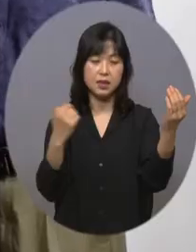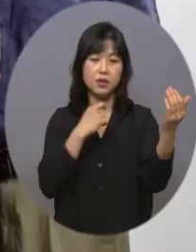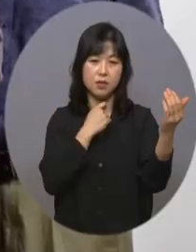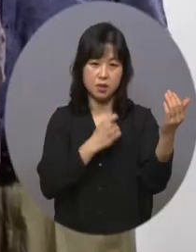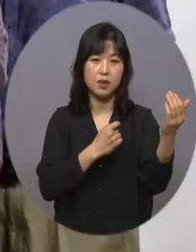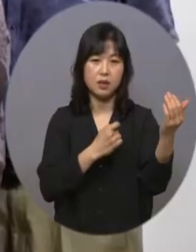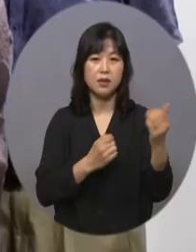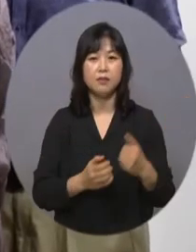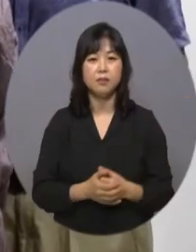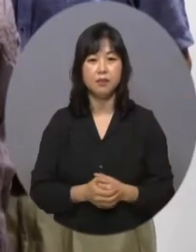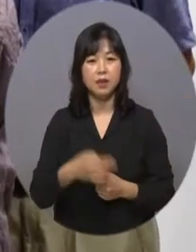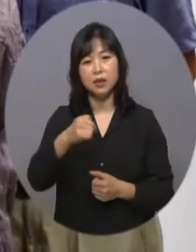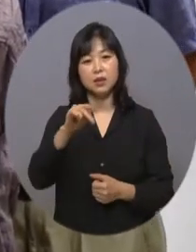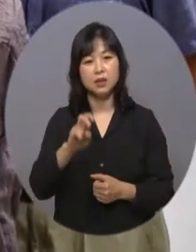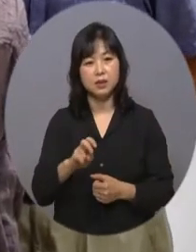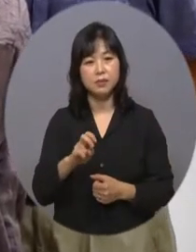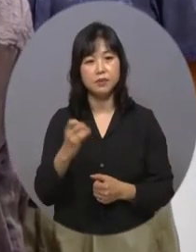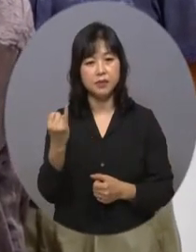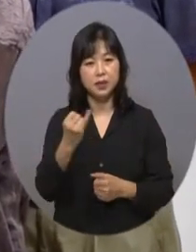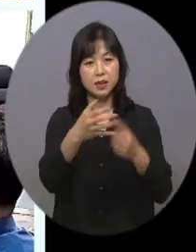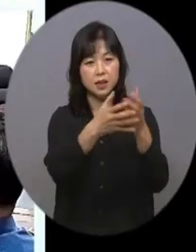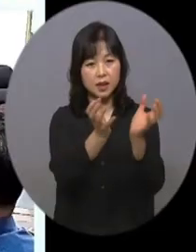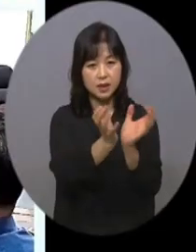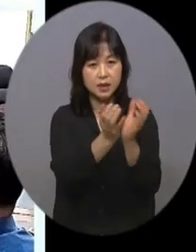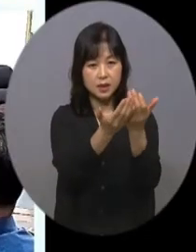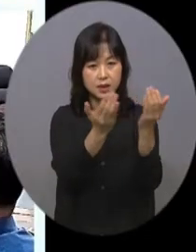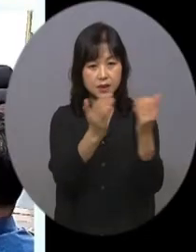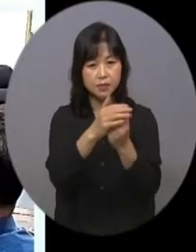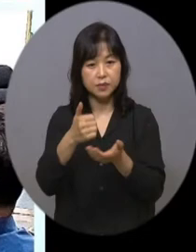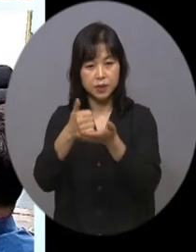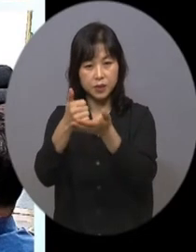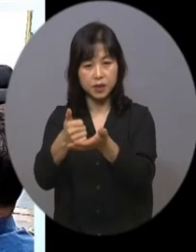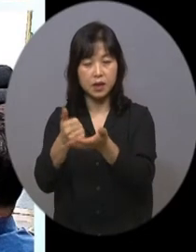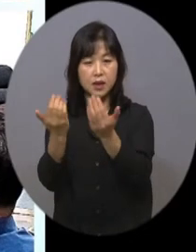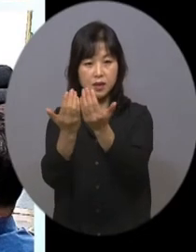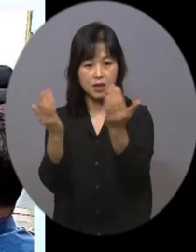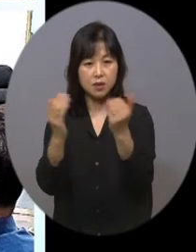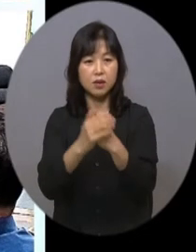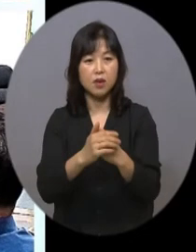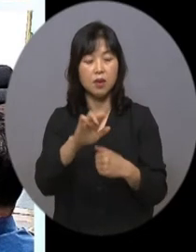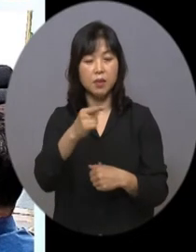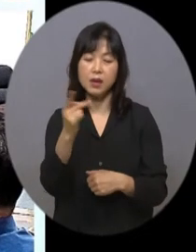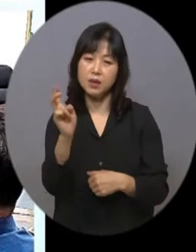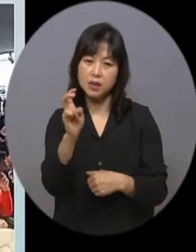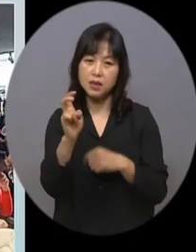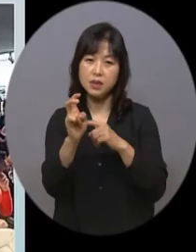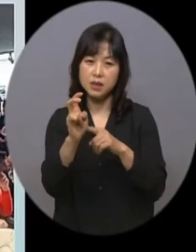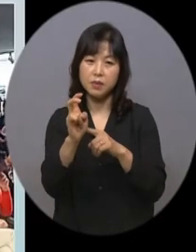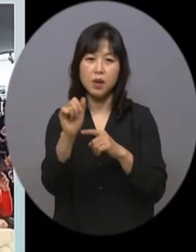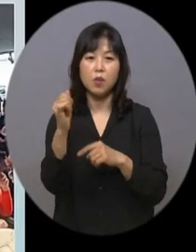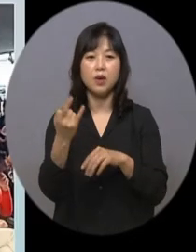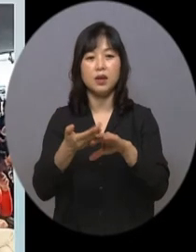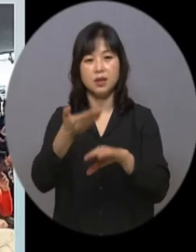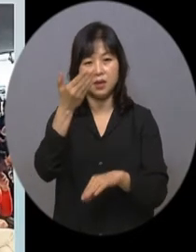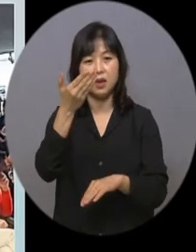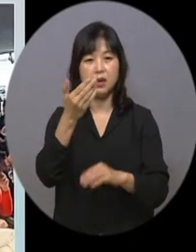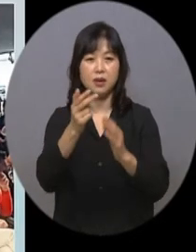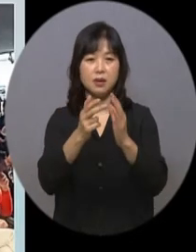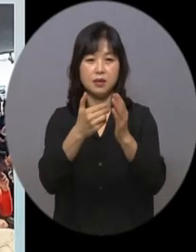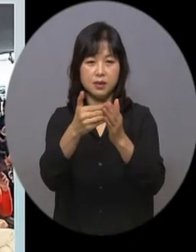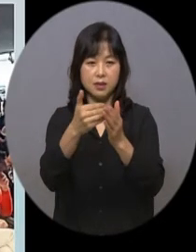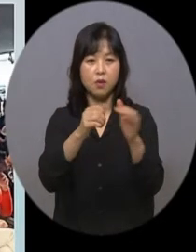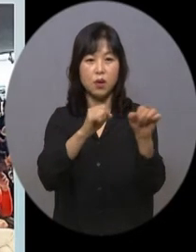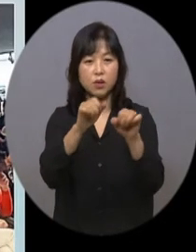준비했습니다. 심 작가는 단체전과 초대전 120여 회 등 활발한 작품 활동과 함께 최근에는 섬섬